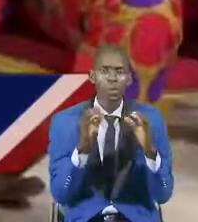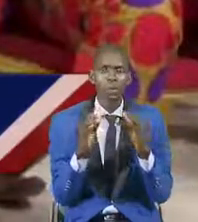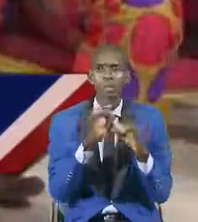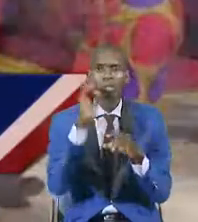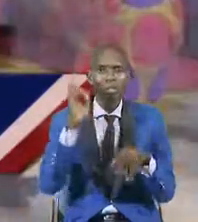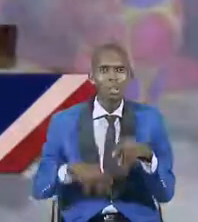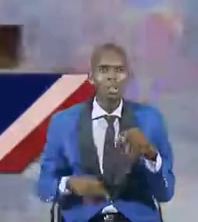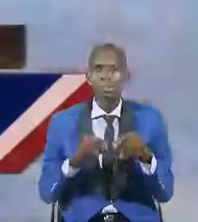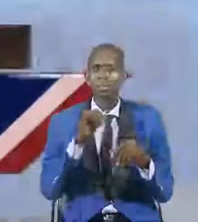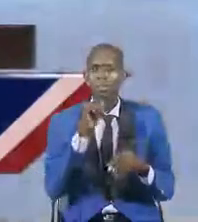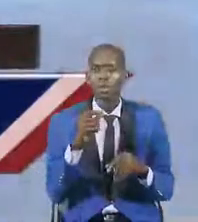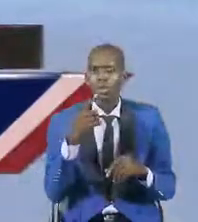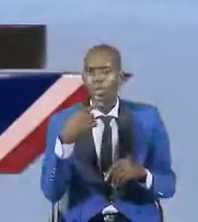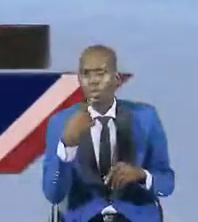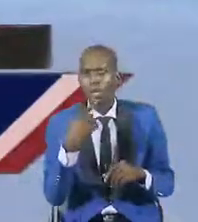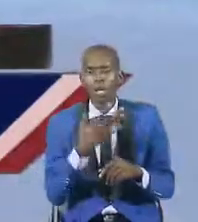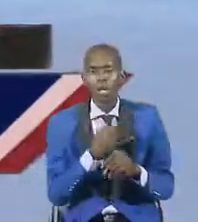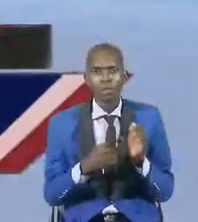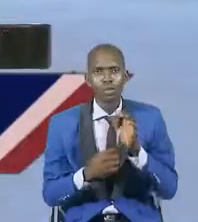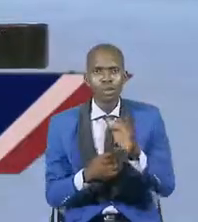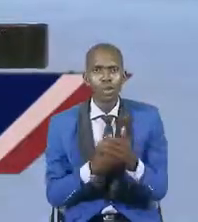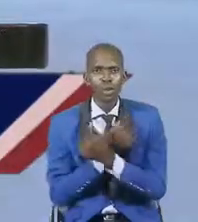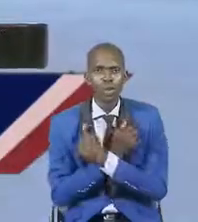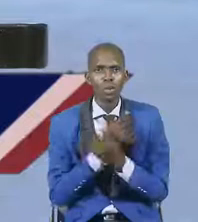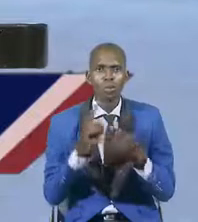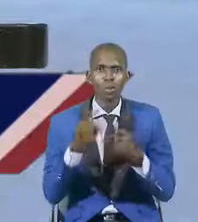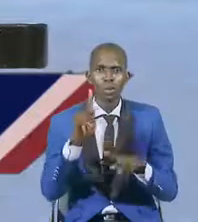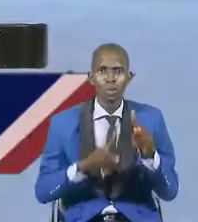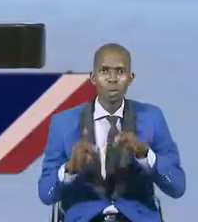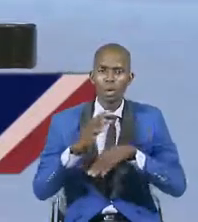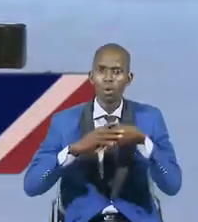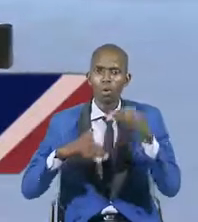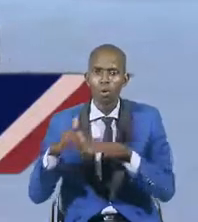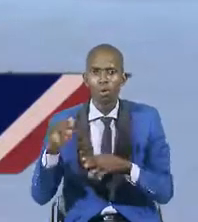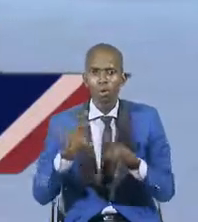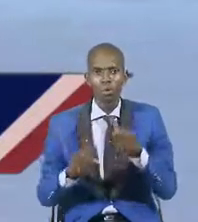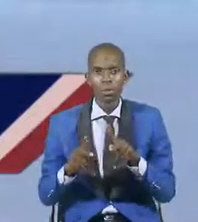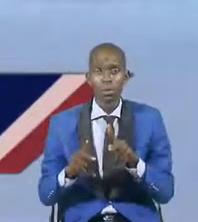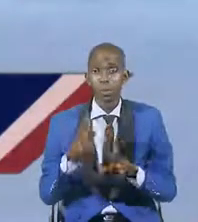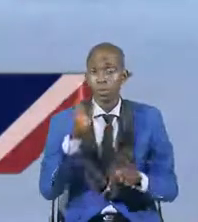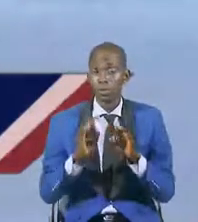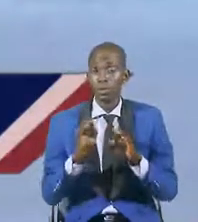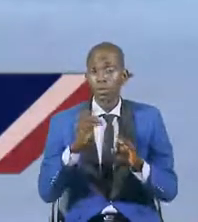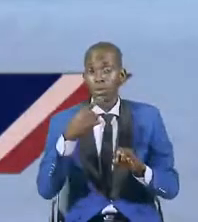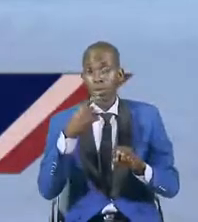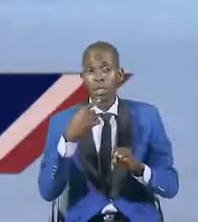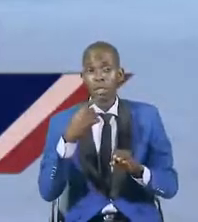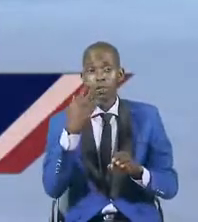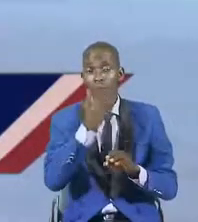communique pas la miséricorde, la compassion, l'amour, la sympathie. Il ne peut pas parler pour